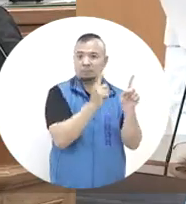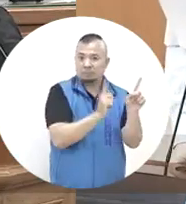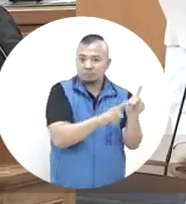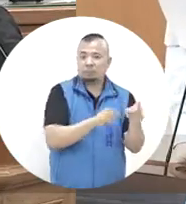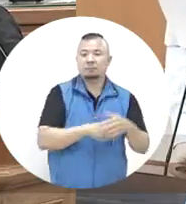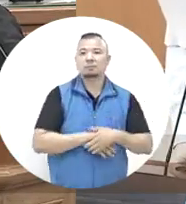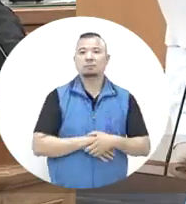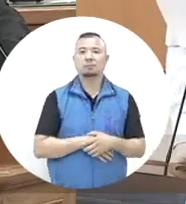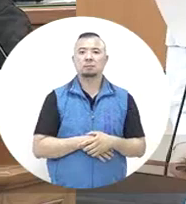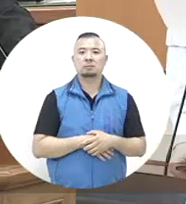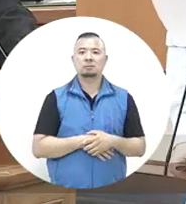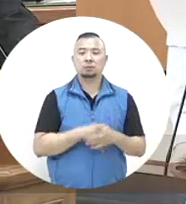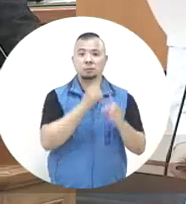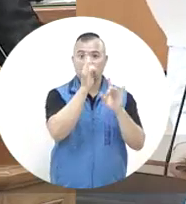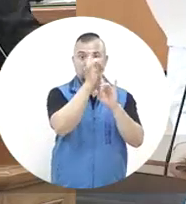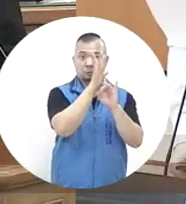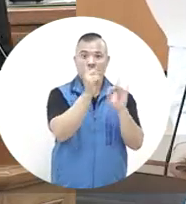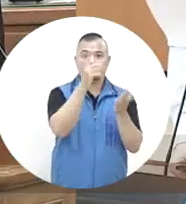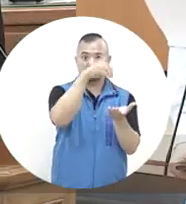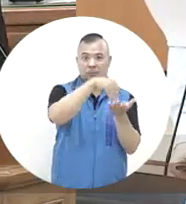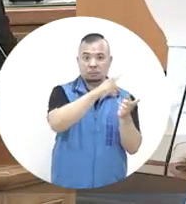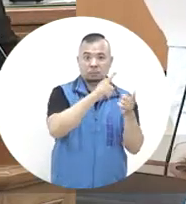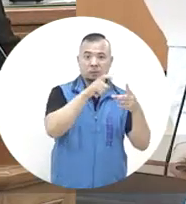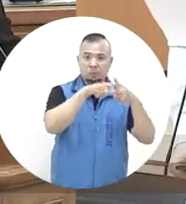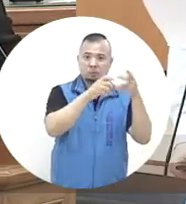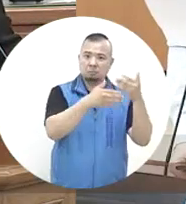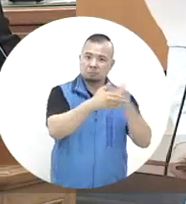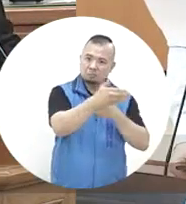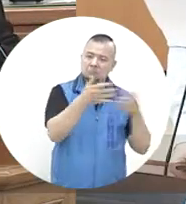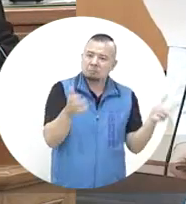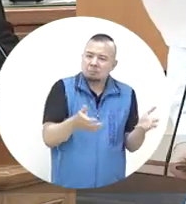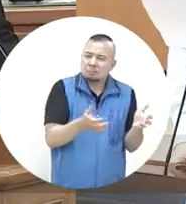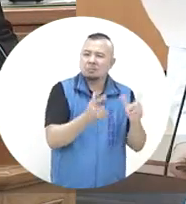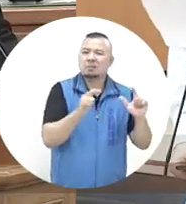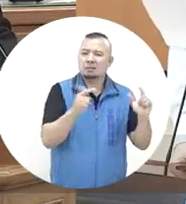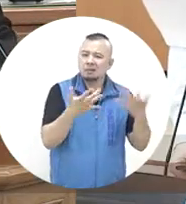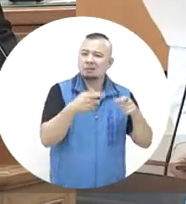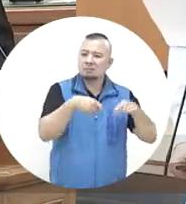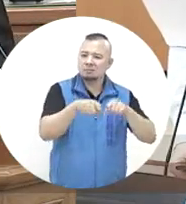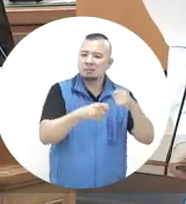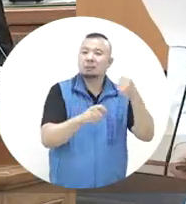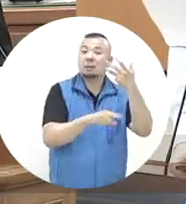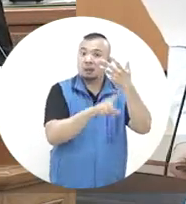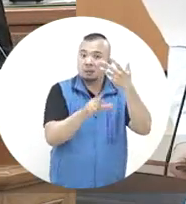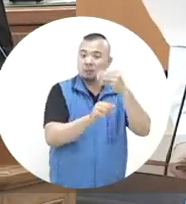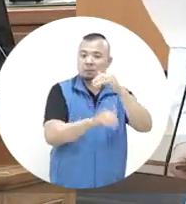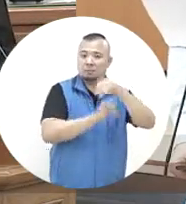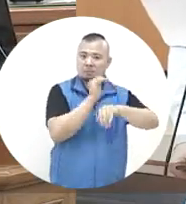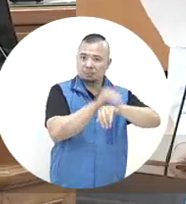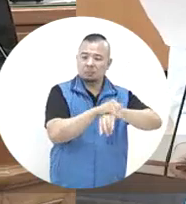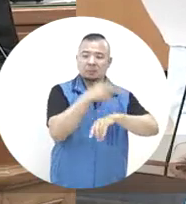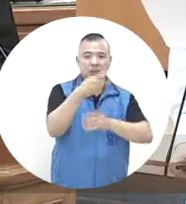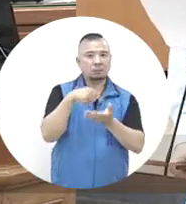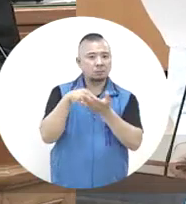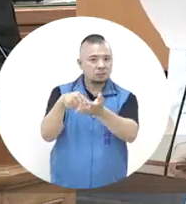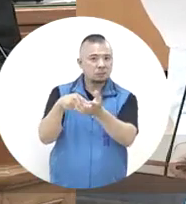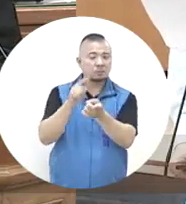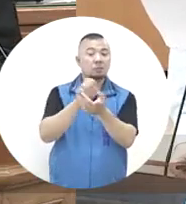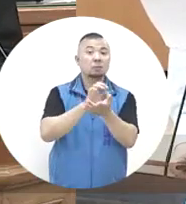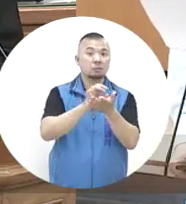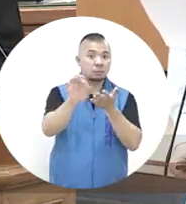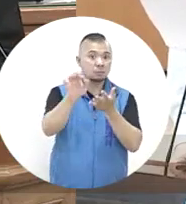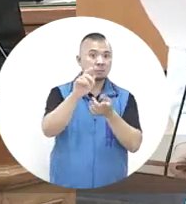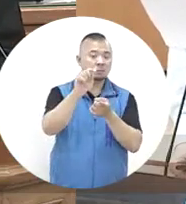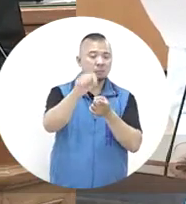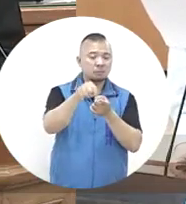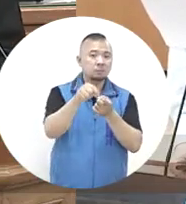大概在八月会完工，然后去申请使用执照。嗯，那主体完工以后就开